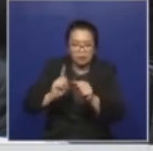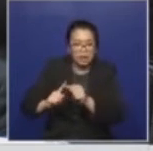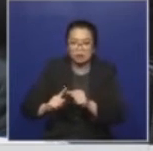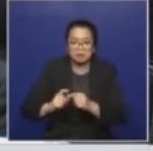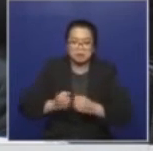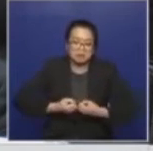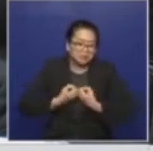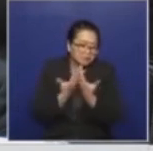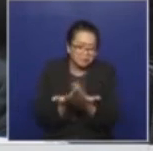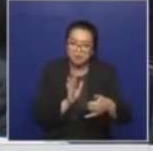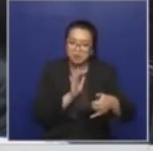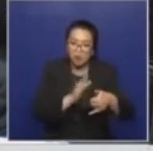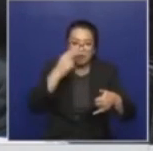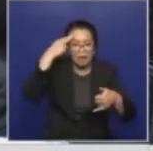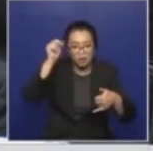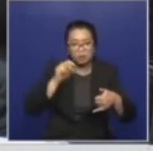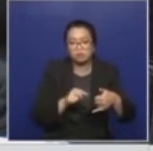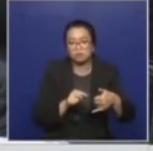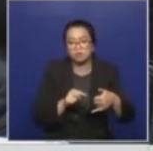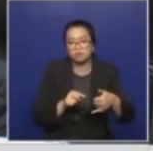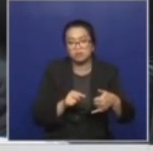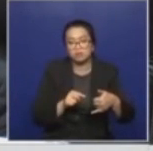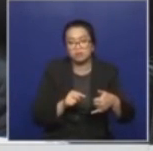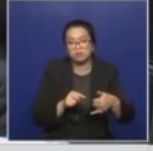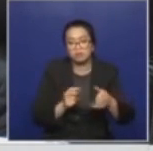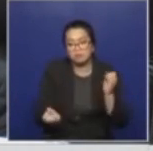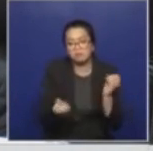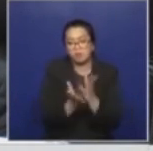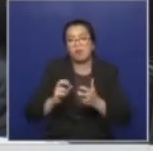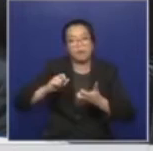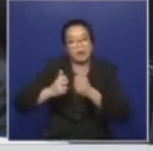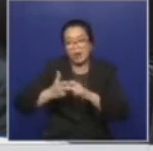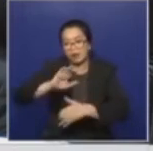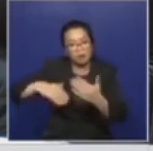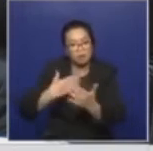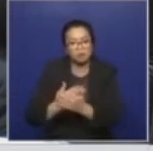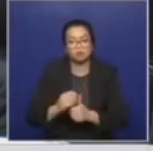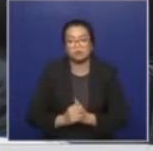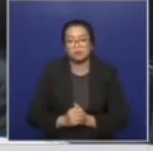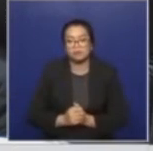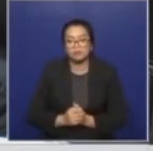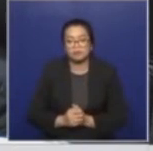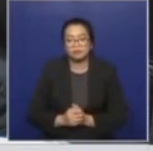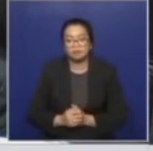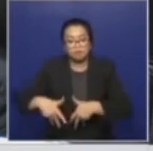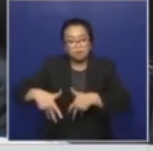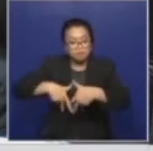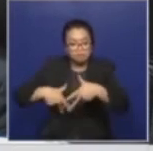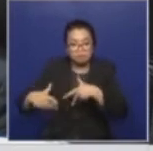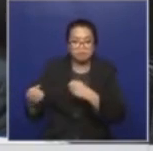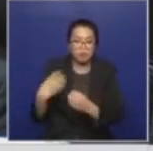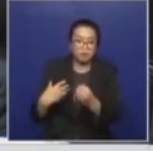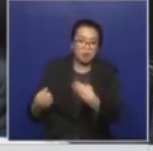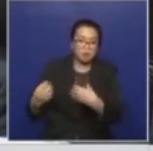ออกของท่านเองเป็นต้นเหตุของปัญหาพี่น้องประชาชนส่งเข้ามาบอก